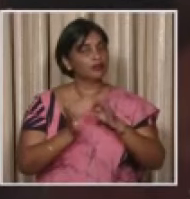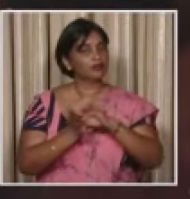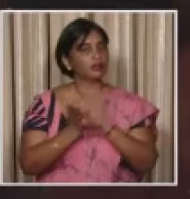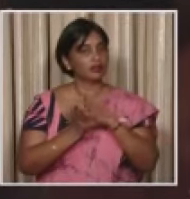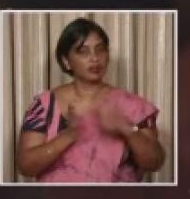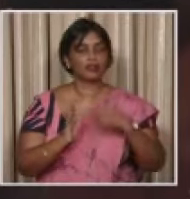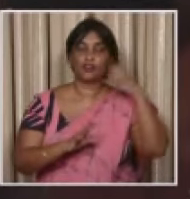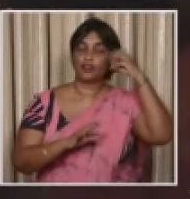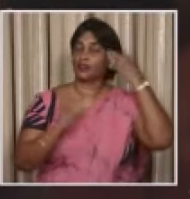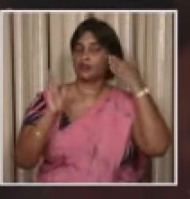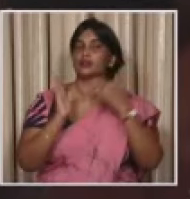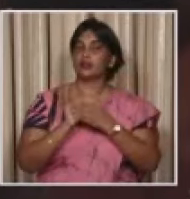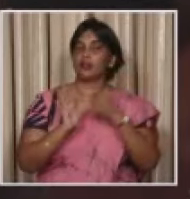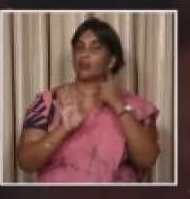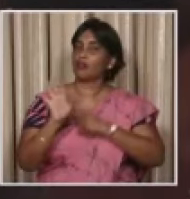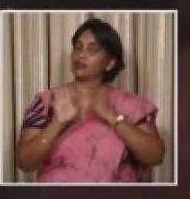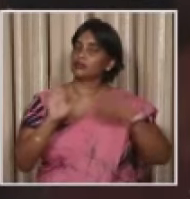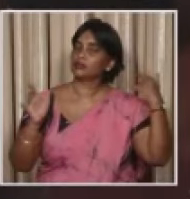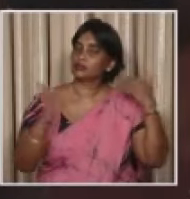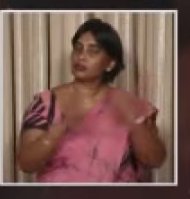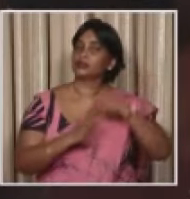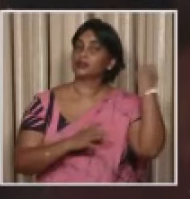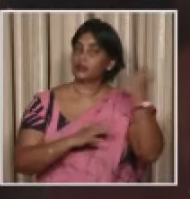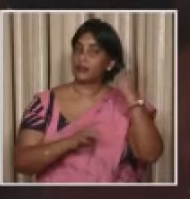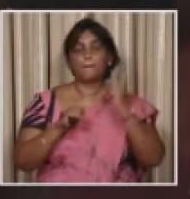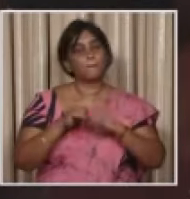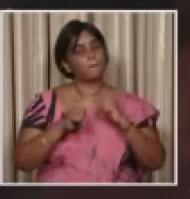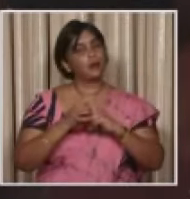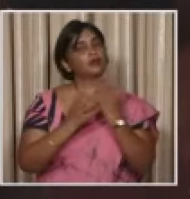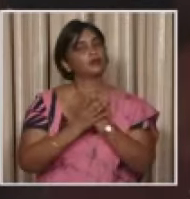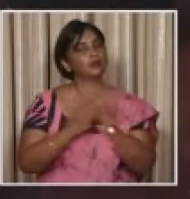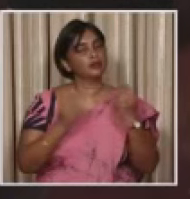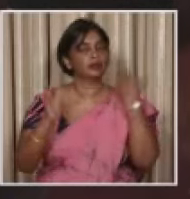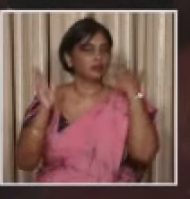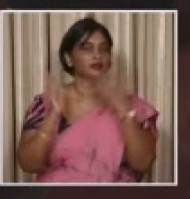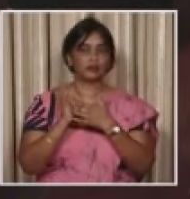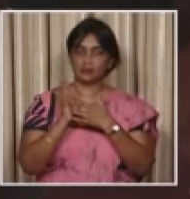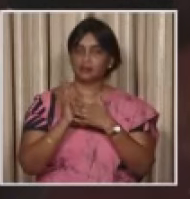බල ක්ෂේත්‍රයේ දශක ගණනාවක් කරපු කතා කරපු ප්‍රශ්න විසඳීම සඳහා ප්‍රවේශයක් ලැබෙන